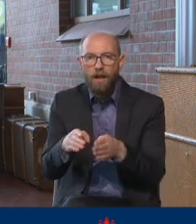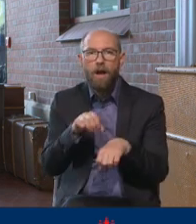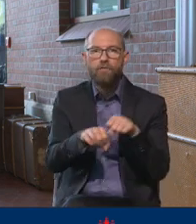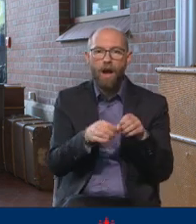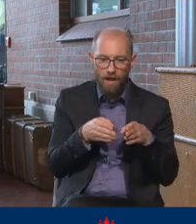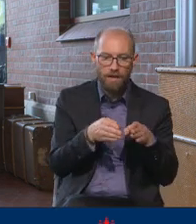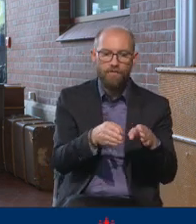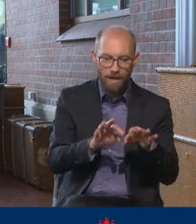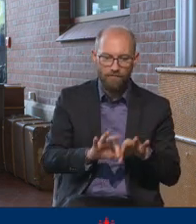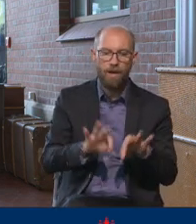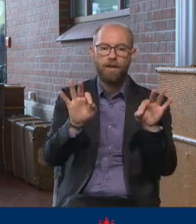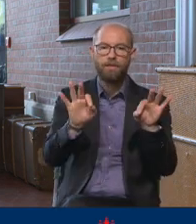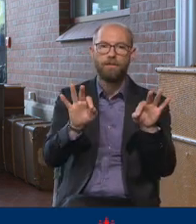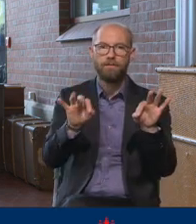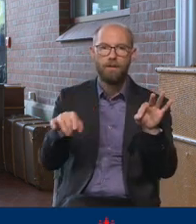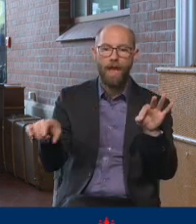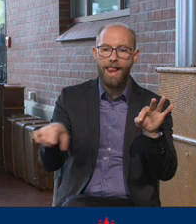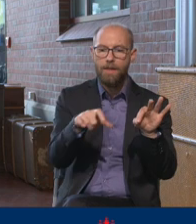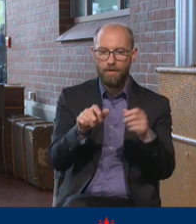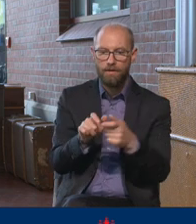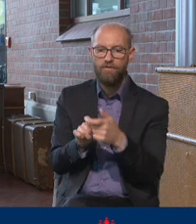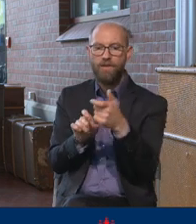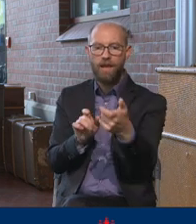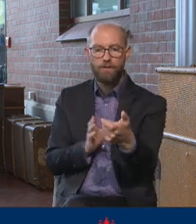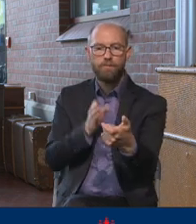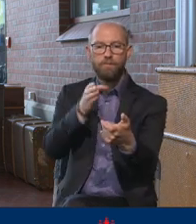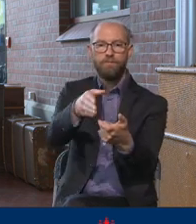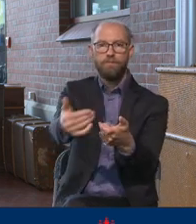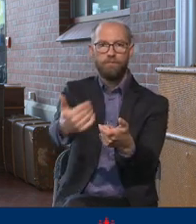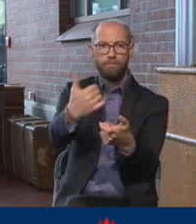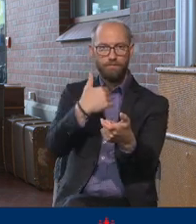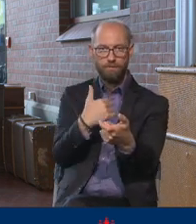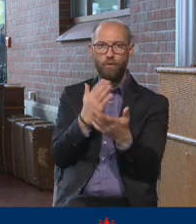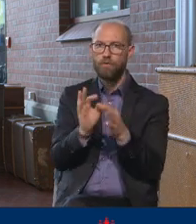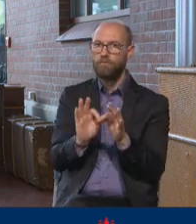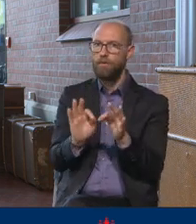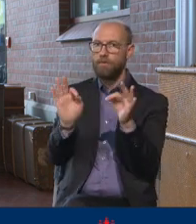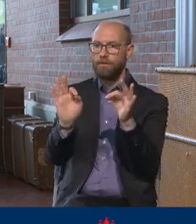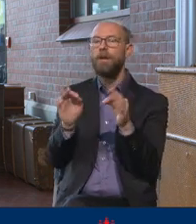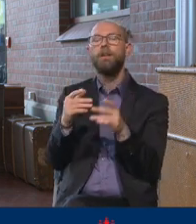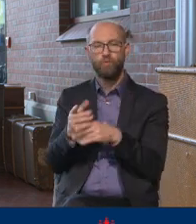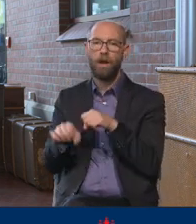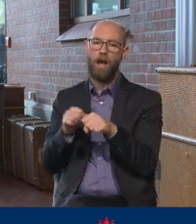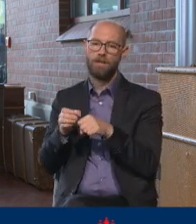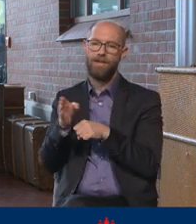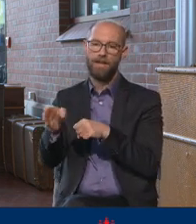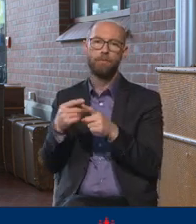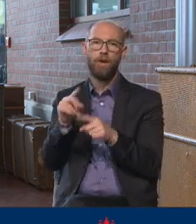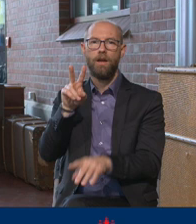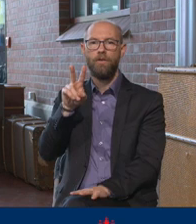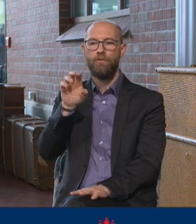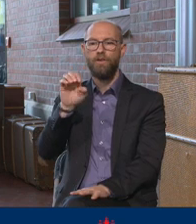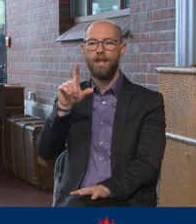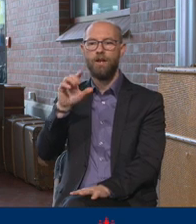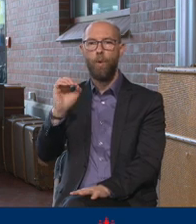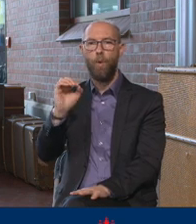vor allem auch über die elbe hinweg dort gibt es mittlerweile schon länger natürlich radwege auch die veloroute geht dort lang